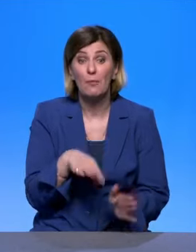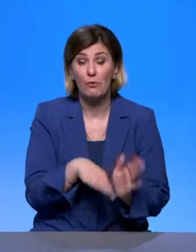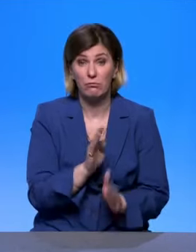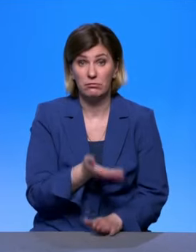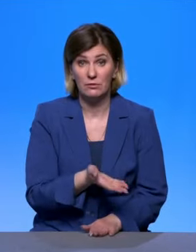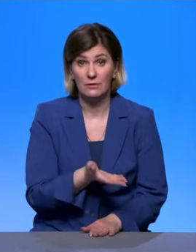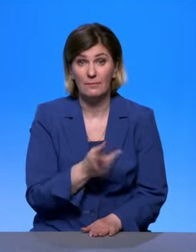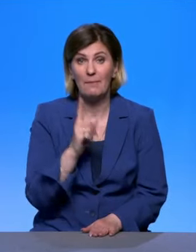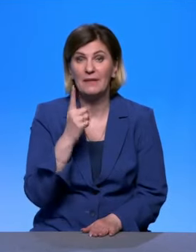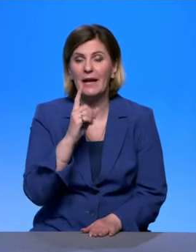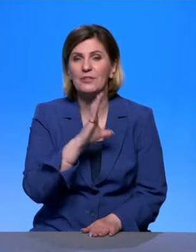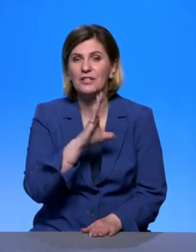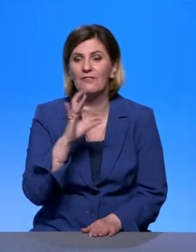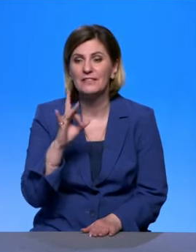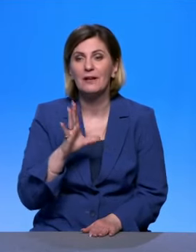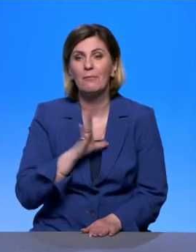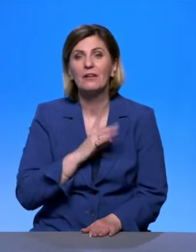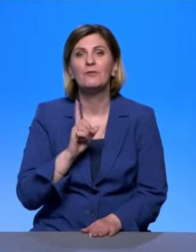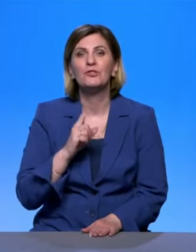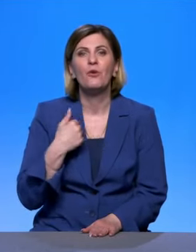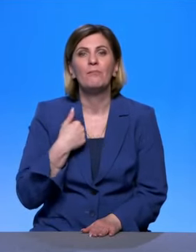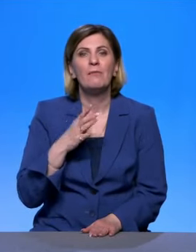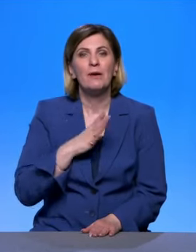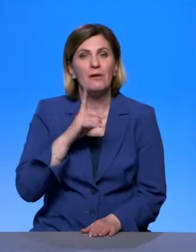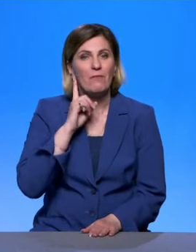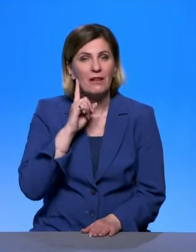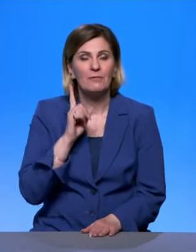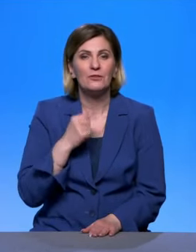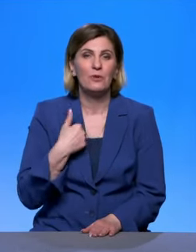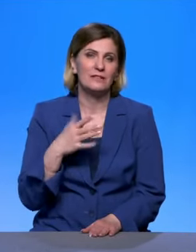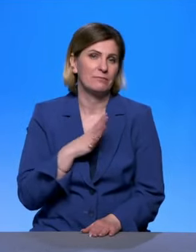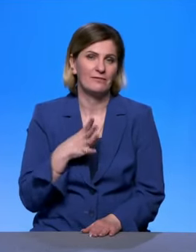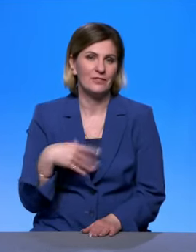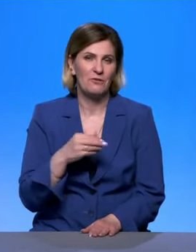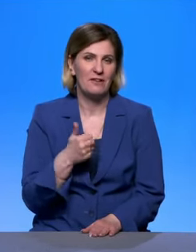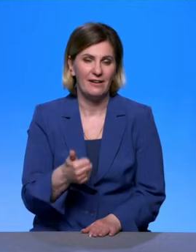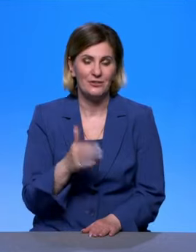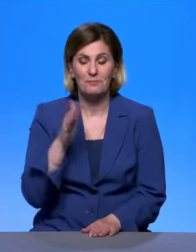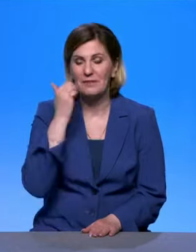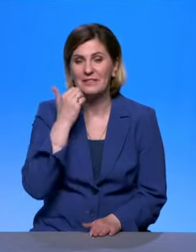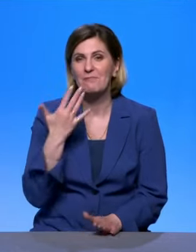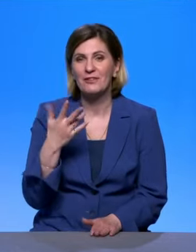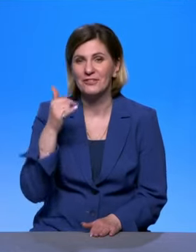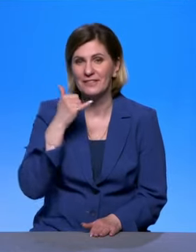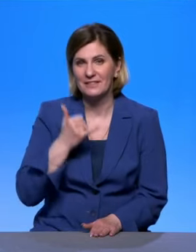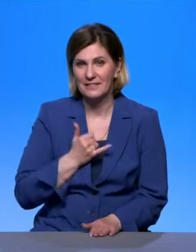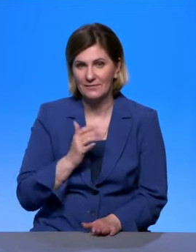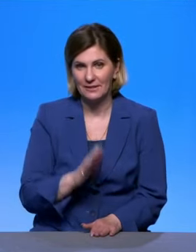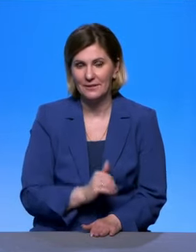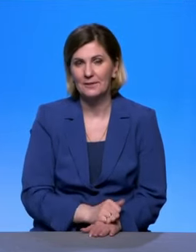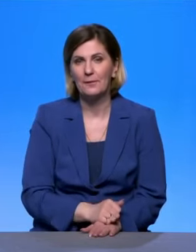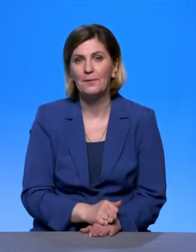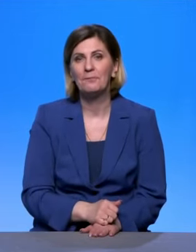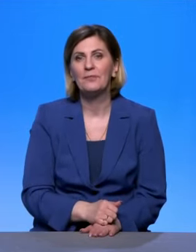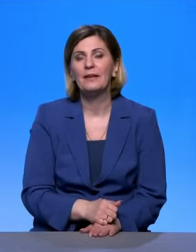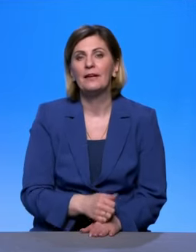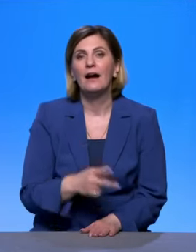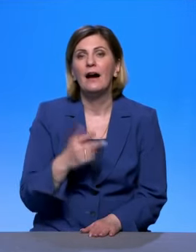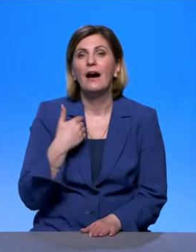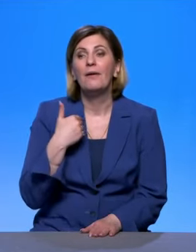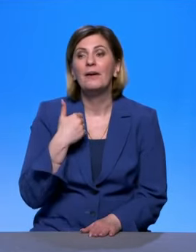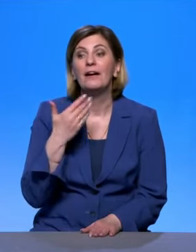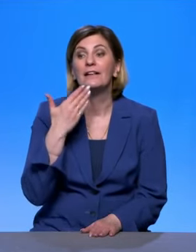что в советское время мы были молодые, и все у нас было хорошо. Спасибо большое, Владимир, за то, что позвонили. Кстати, мы вот не спросили у Владимира по поводу, платил ли